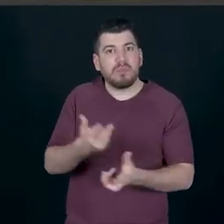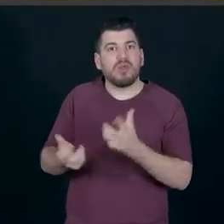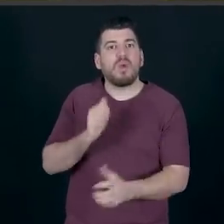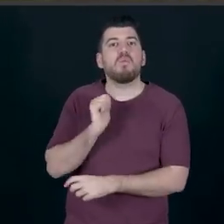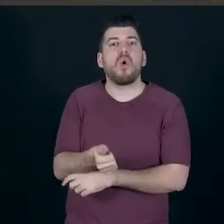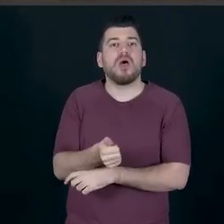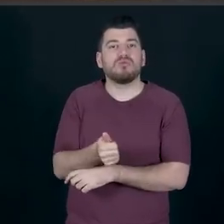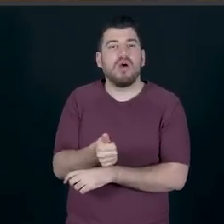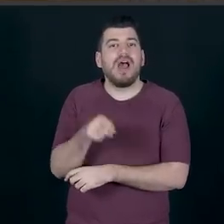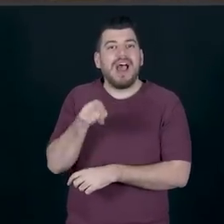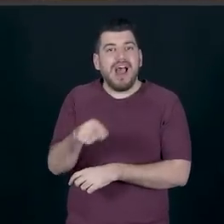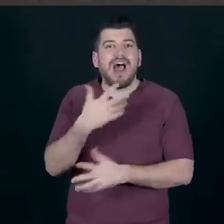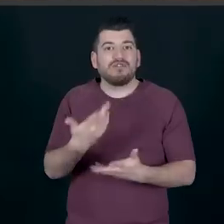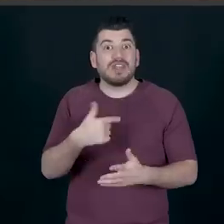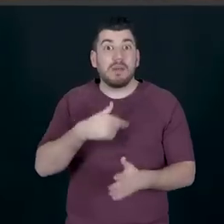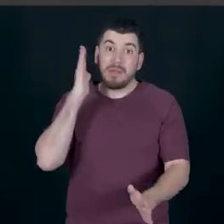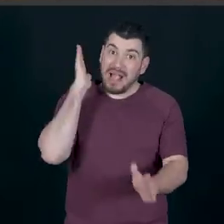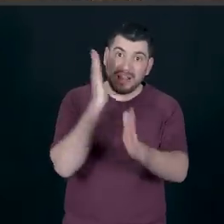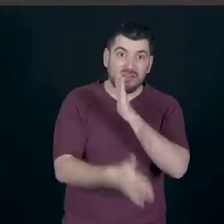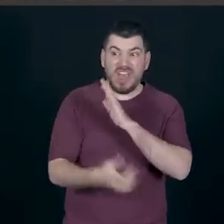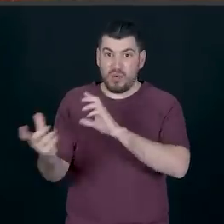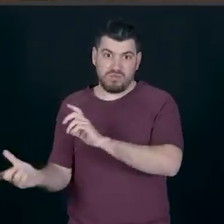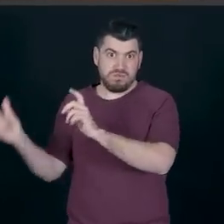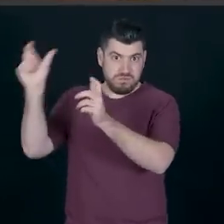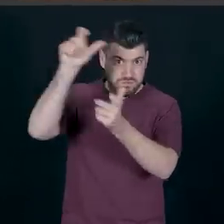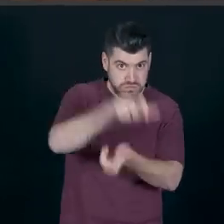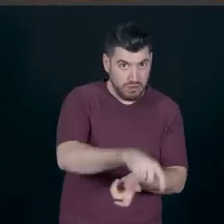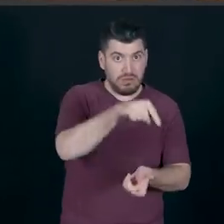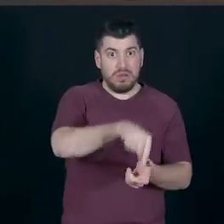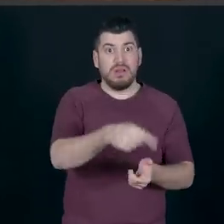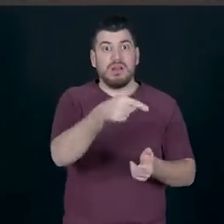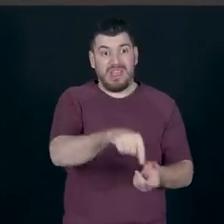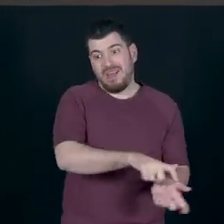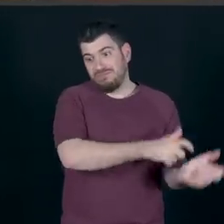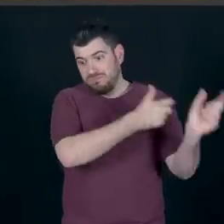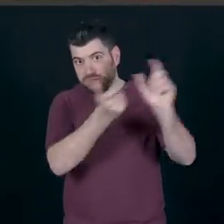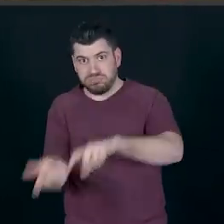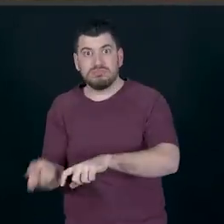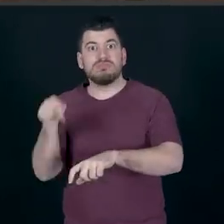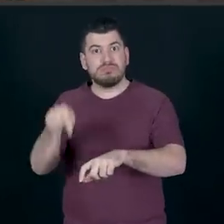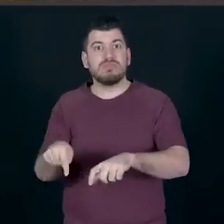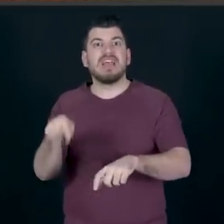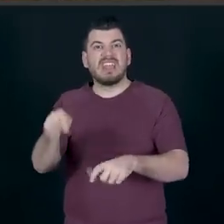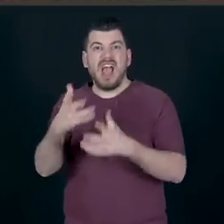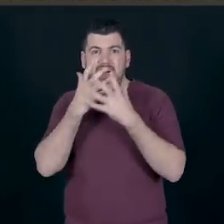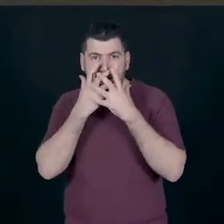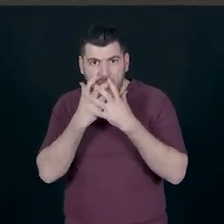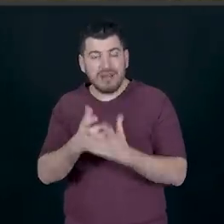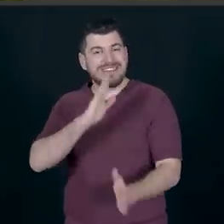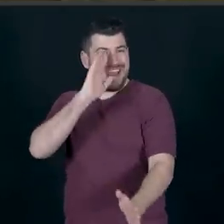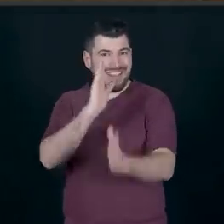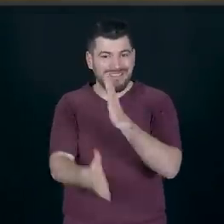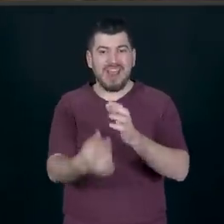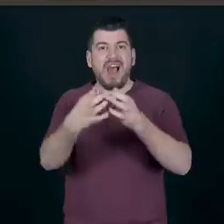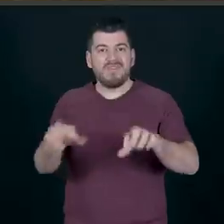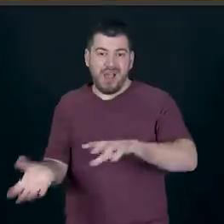αυτόματο πιλότο. Γι' αυτό το λόγο πρέπει να κάνετε κατευθείαν τη διαδικασία. Κατευθείαν τα ζυμαρικά θα πάρετε να τα ρίξετε κατευθείαν στο μπέικον και έτσι όπως είναι καυτά, κατευθείαν στα αυγά.